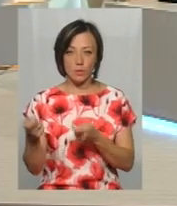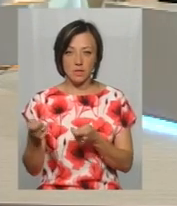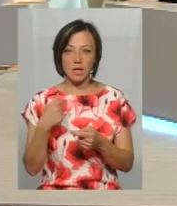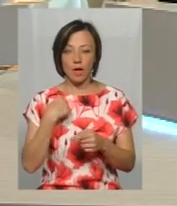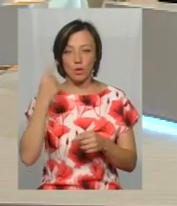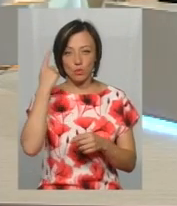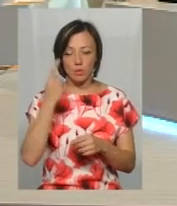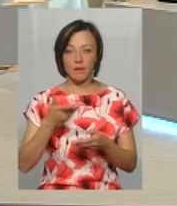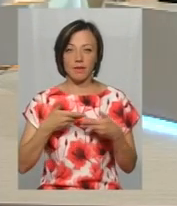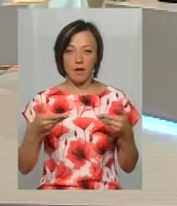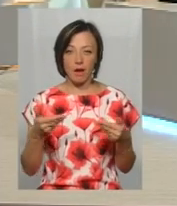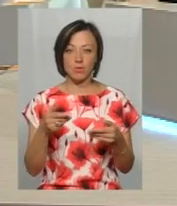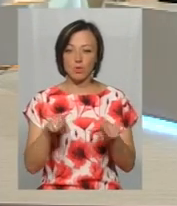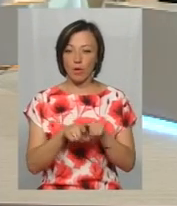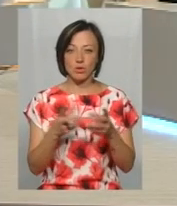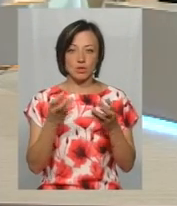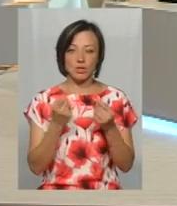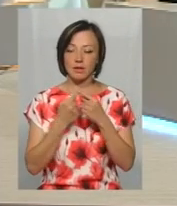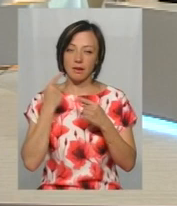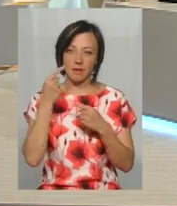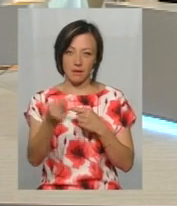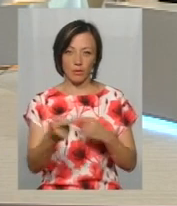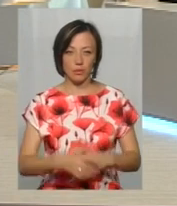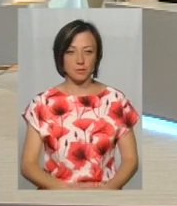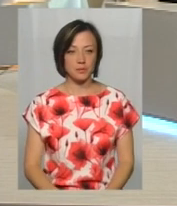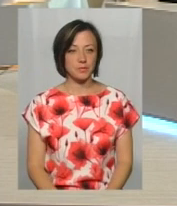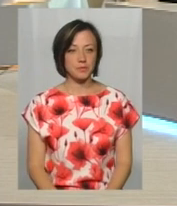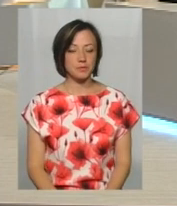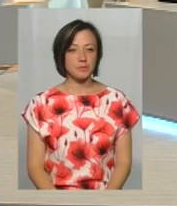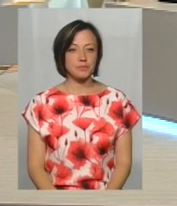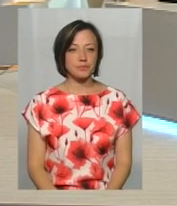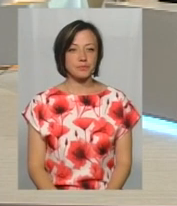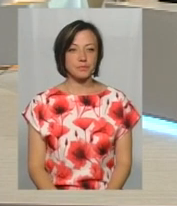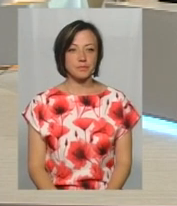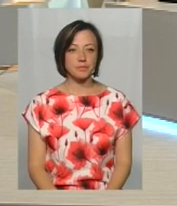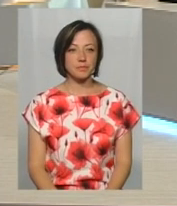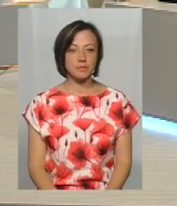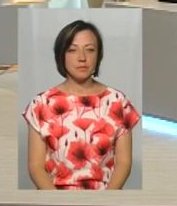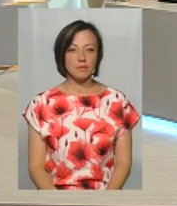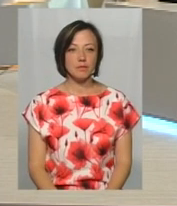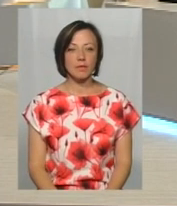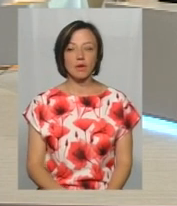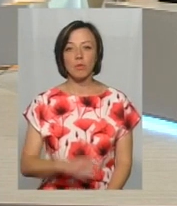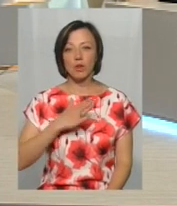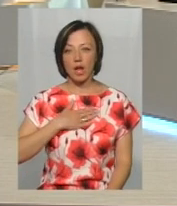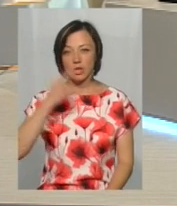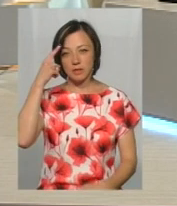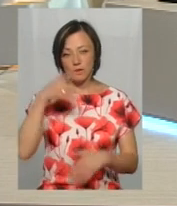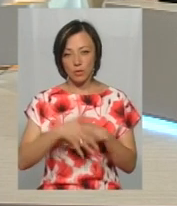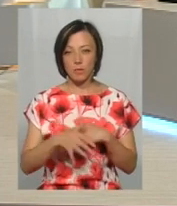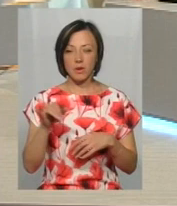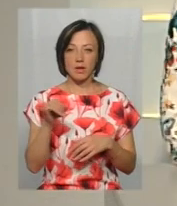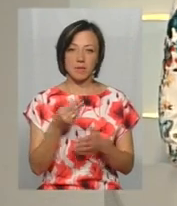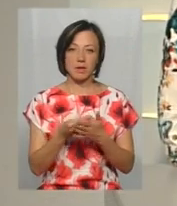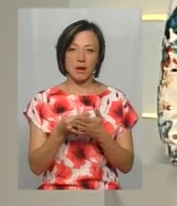Я думаю, що нам до такого ще рости і рости. і по нашій свідомості, і по матеріальним затратах.